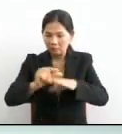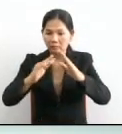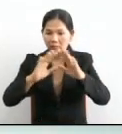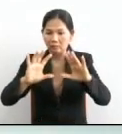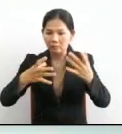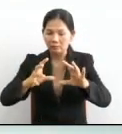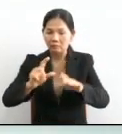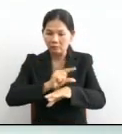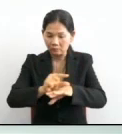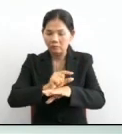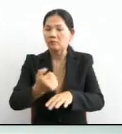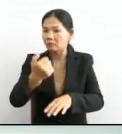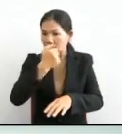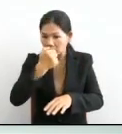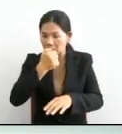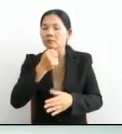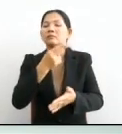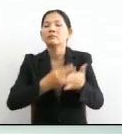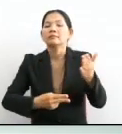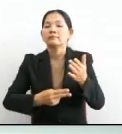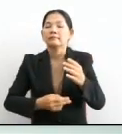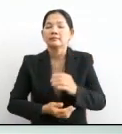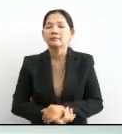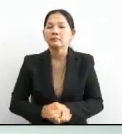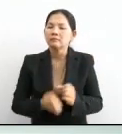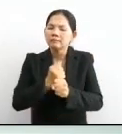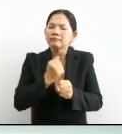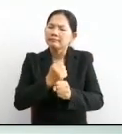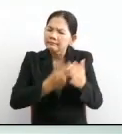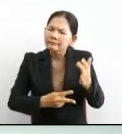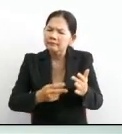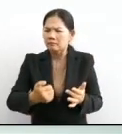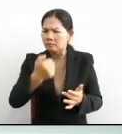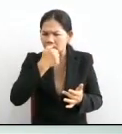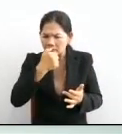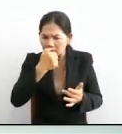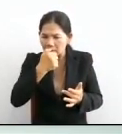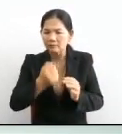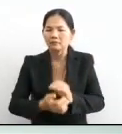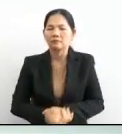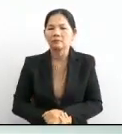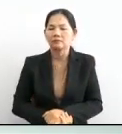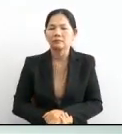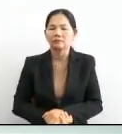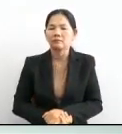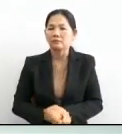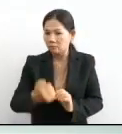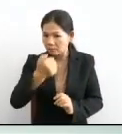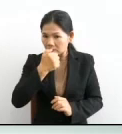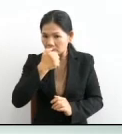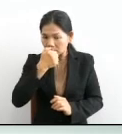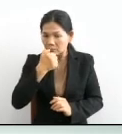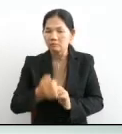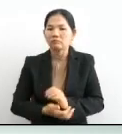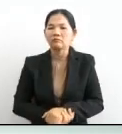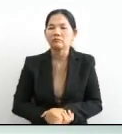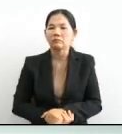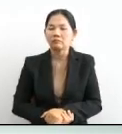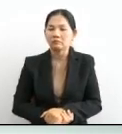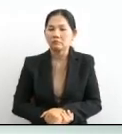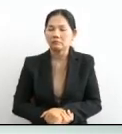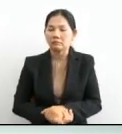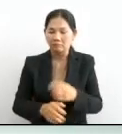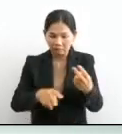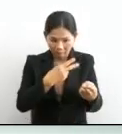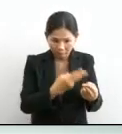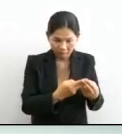tới vừa nung mà vậy là chà chấn con phải cắt chìm đằng chà nung chà chà chấn con ban